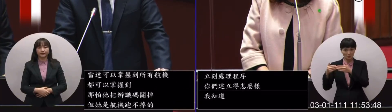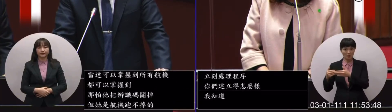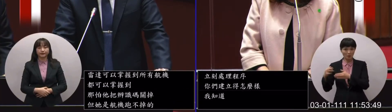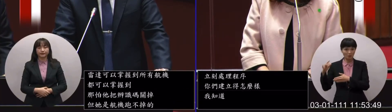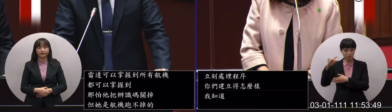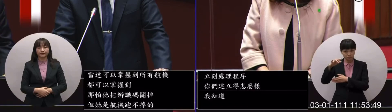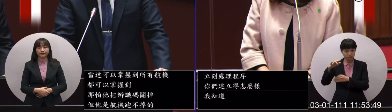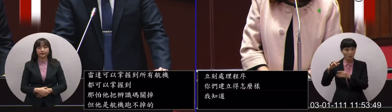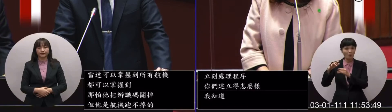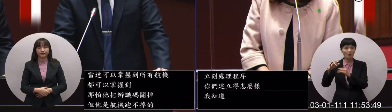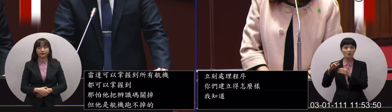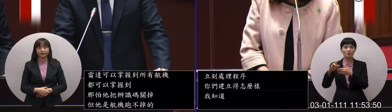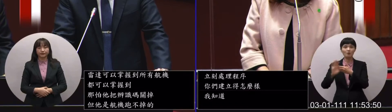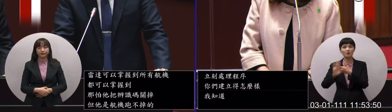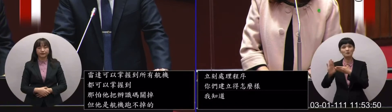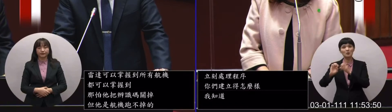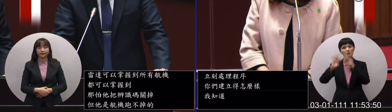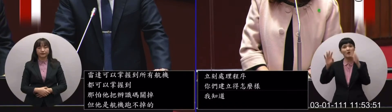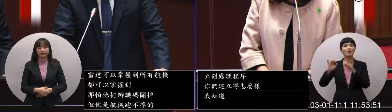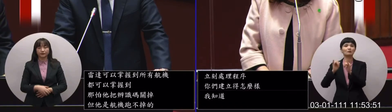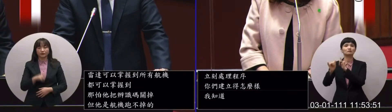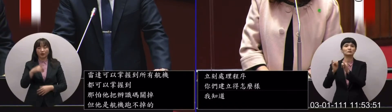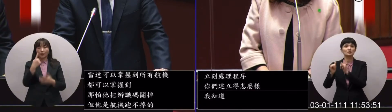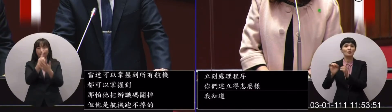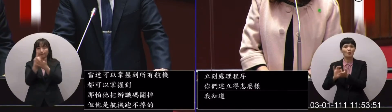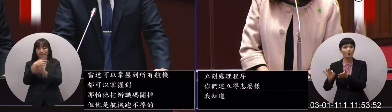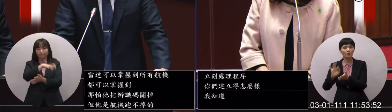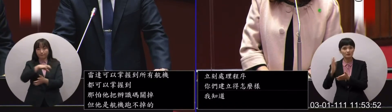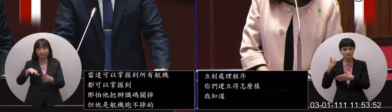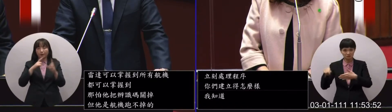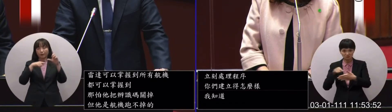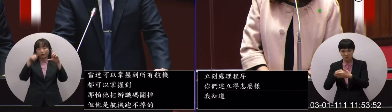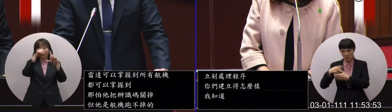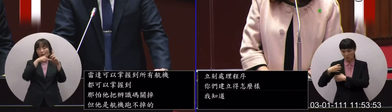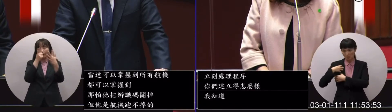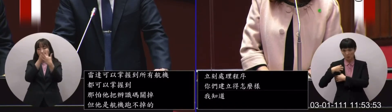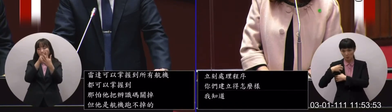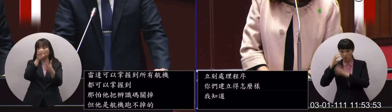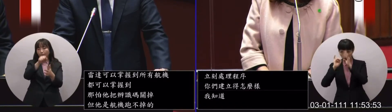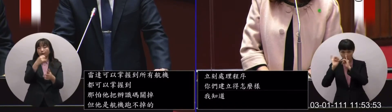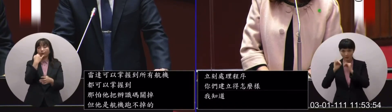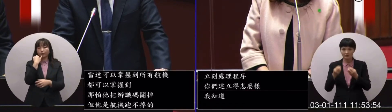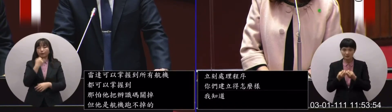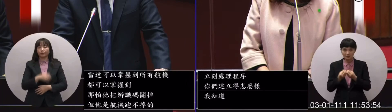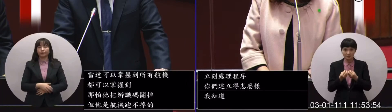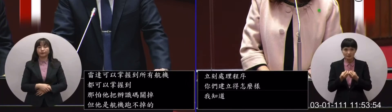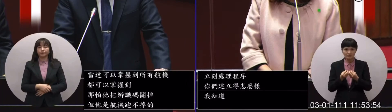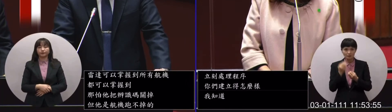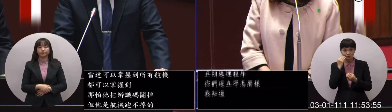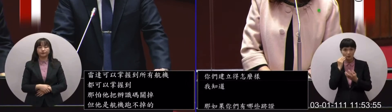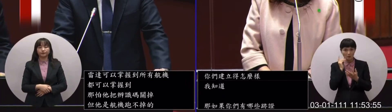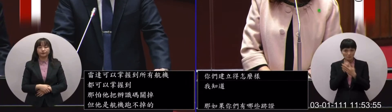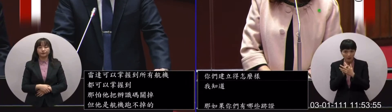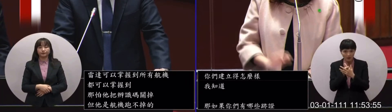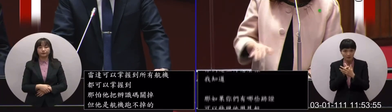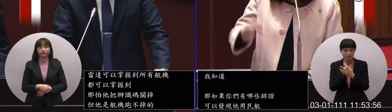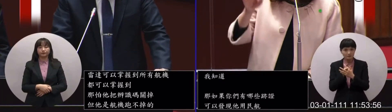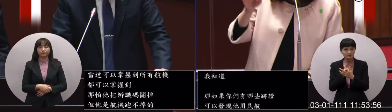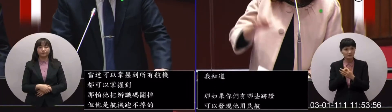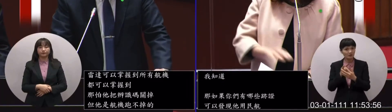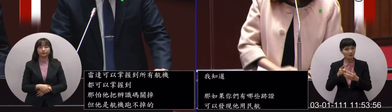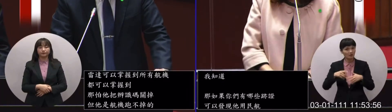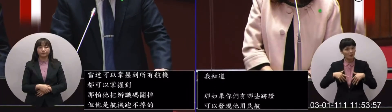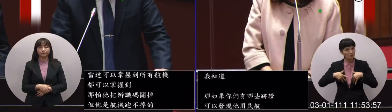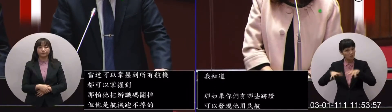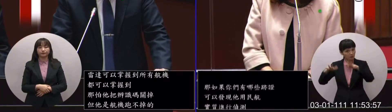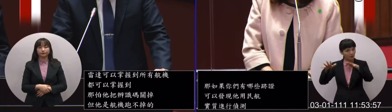行侦测，那这样你们怎么办？ 每个雷达站都可以侦测到，因为它 侦测到之后呢，是用驱赶还是怎么处理？我们的军机会